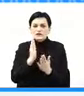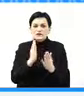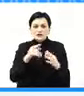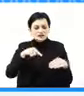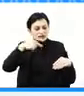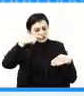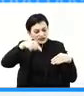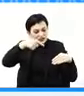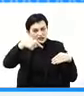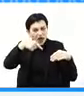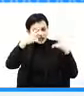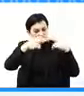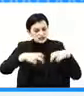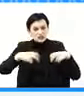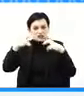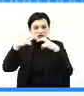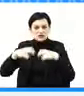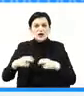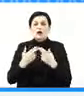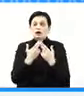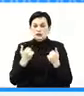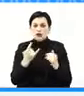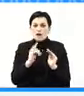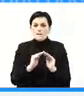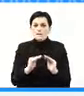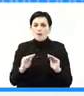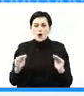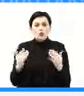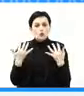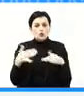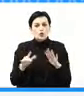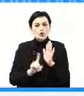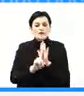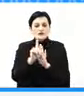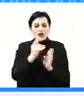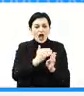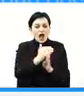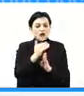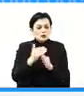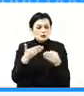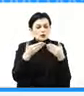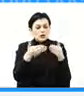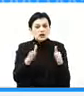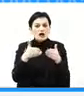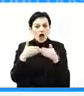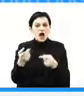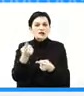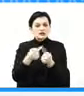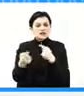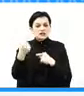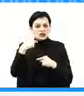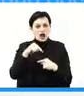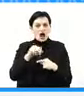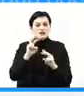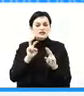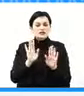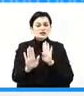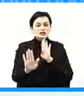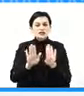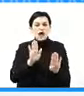ტესტირება და ეტაპობრივად ხდება ბაღების უკვე გახსნა და დაბრუნება სამდელო პროცესის ამ